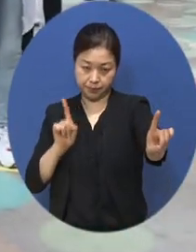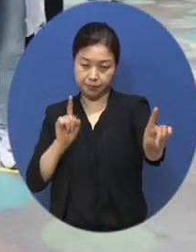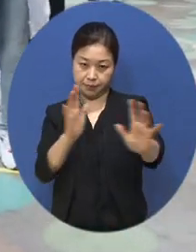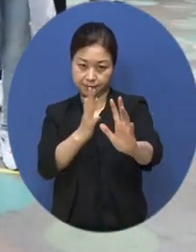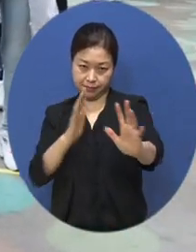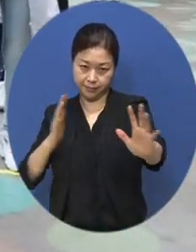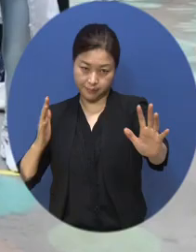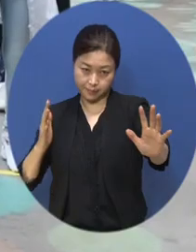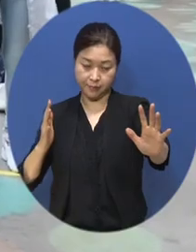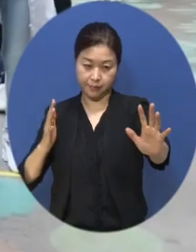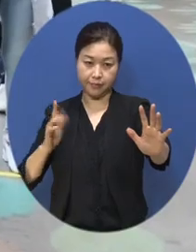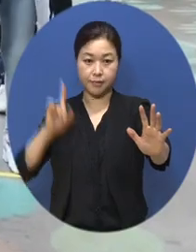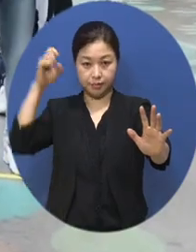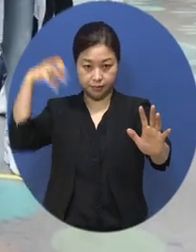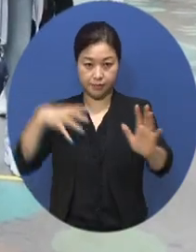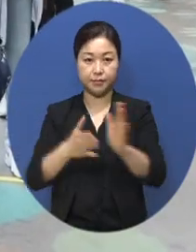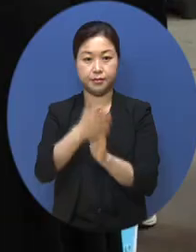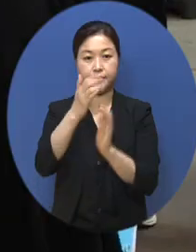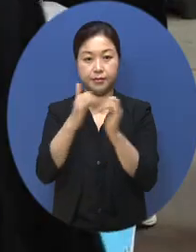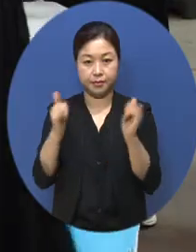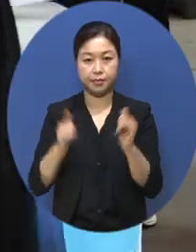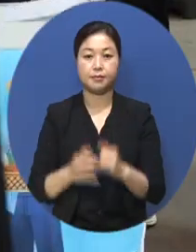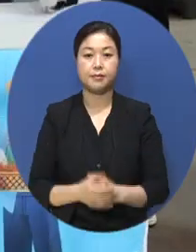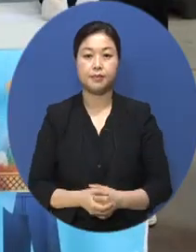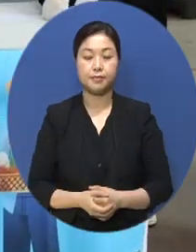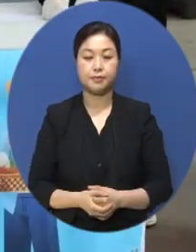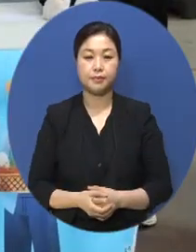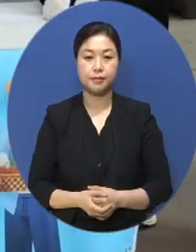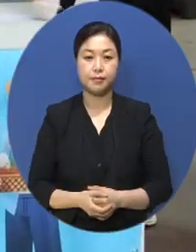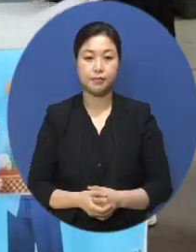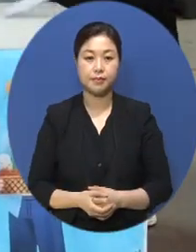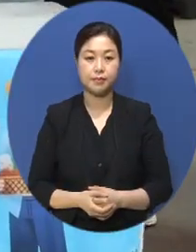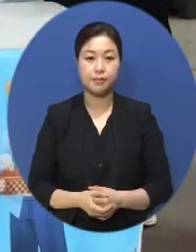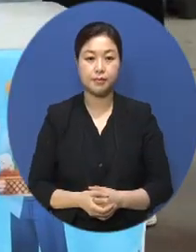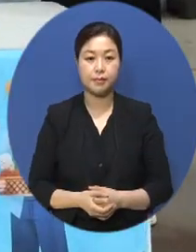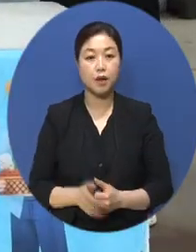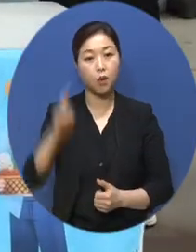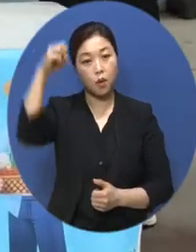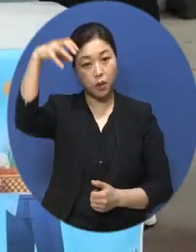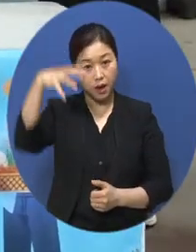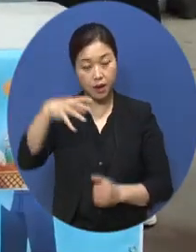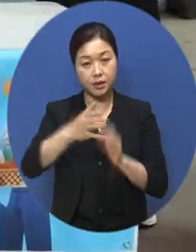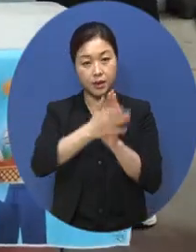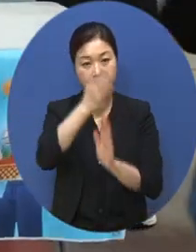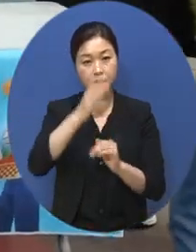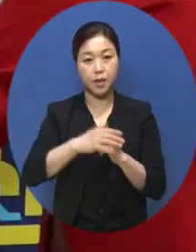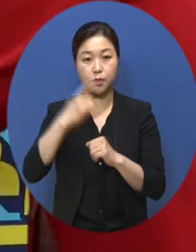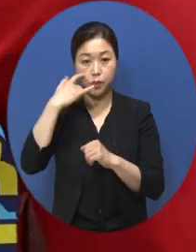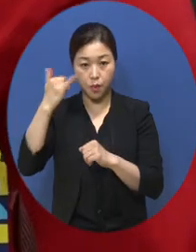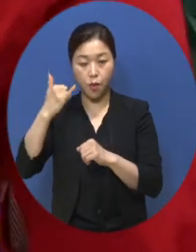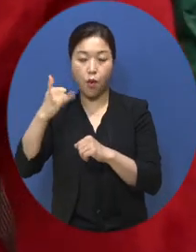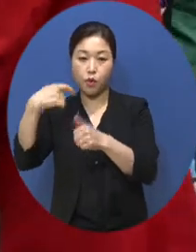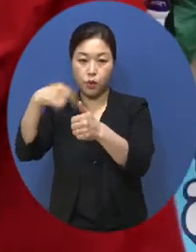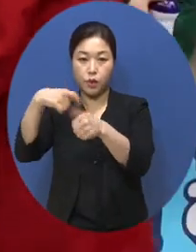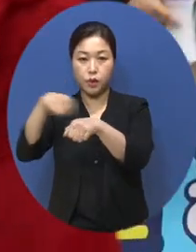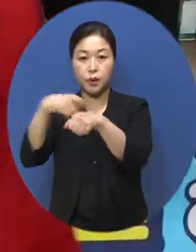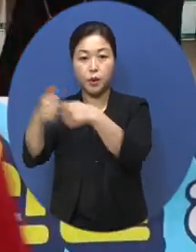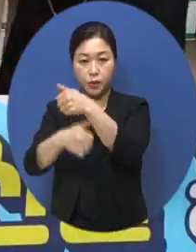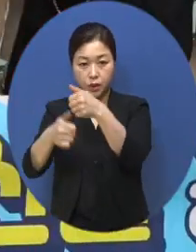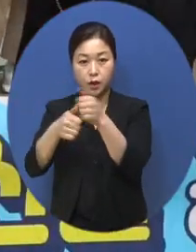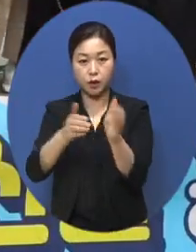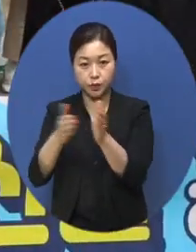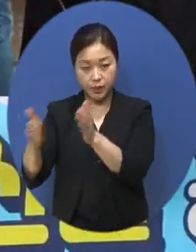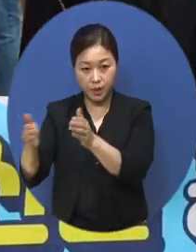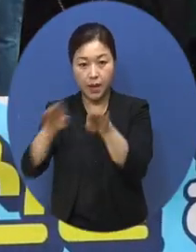줄을 늘어선 고양 시민들. 곧이어 고양시 학부모 교육특별위원회에서 준비한 꾸러미